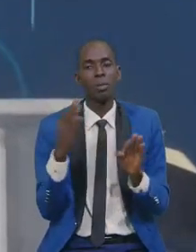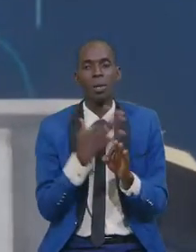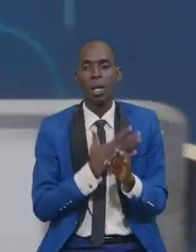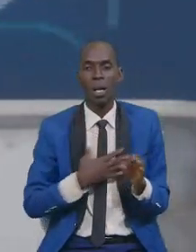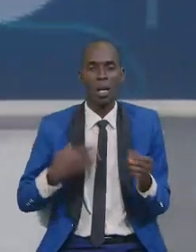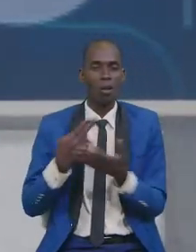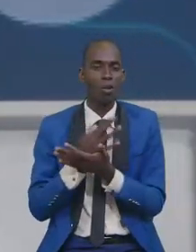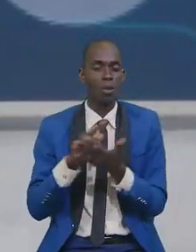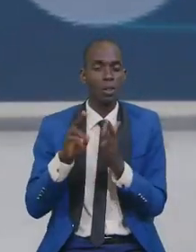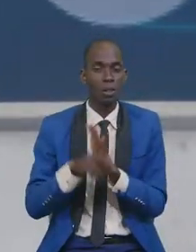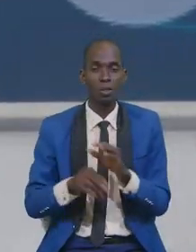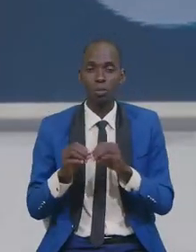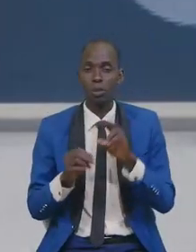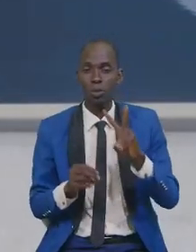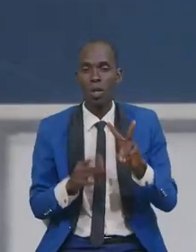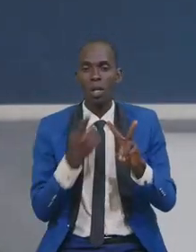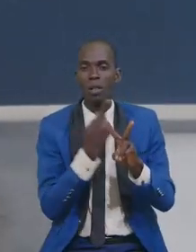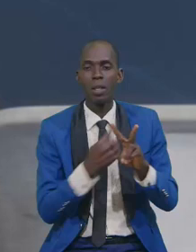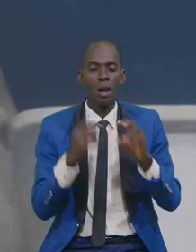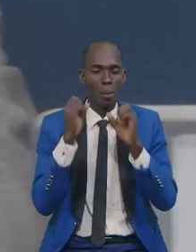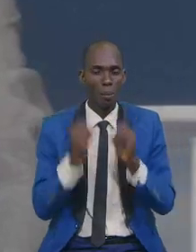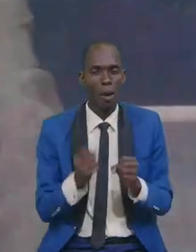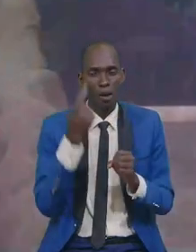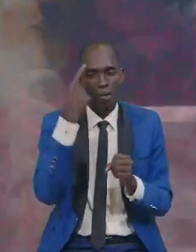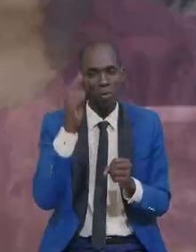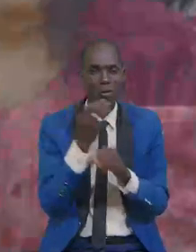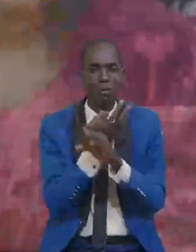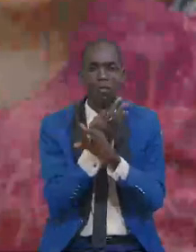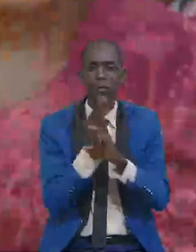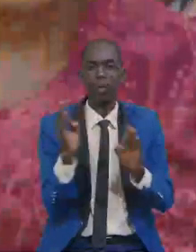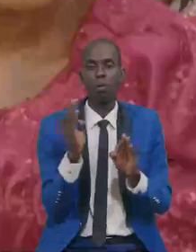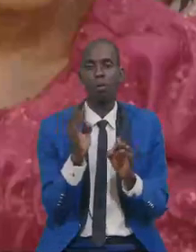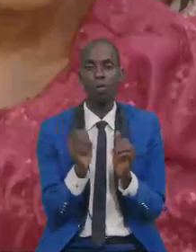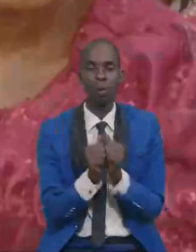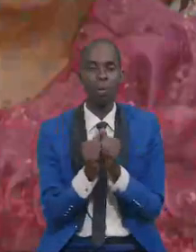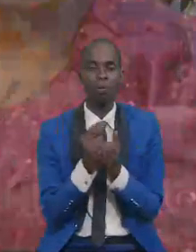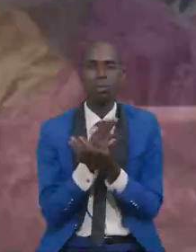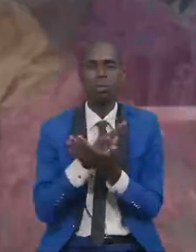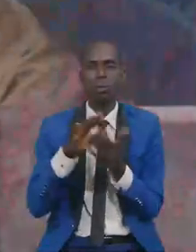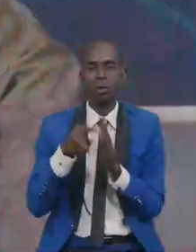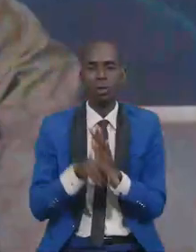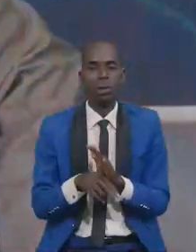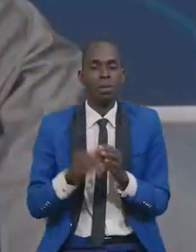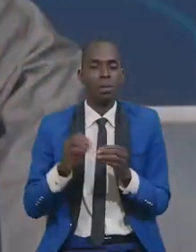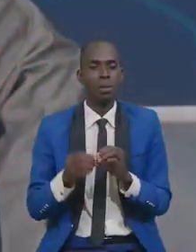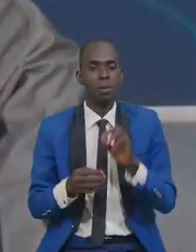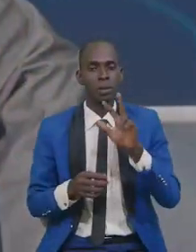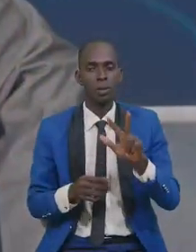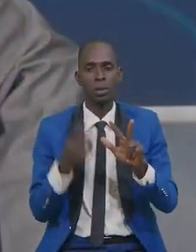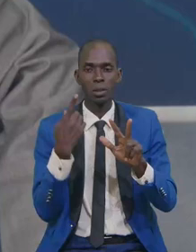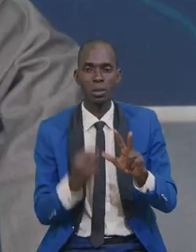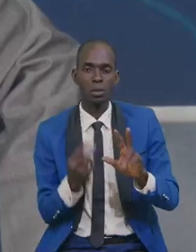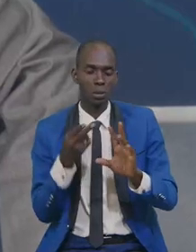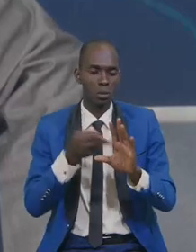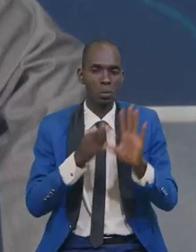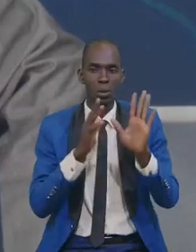sainteté. Deuxième élément, la puissance pour la libération avec la sainteté. Et troisième élément,